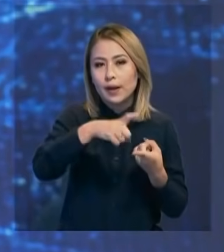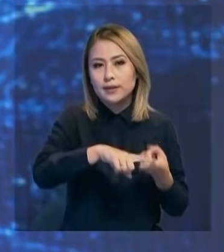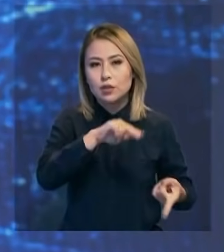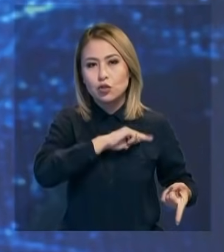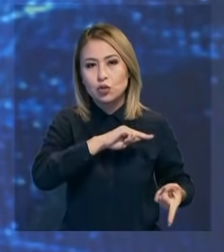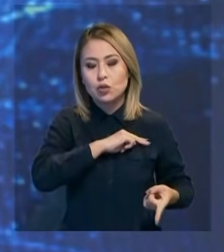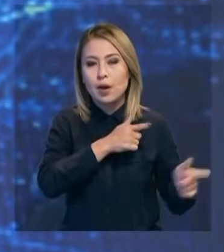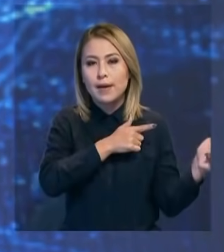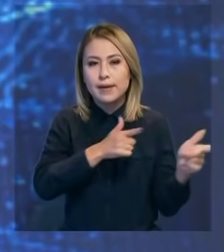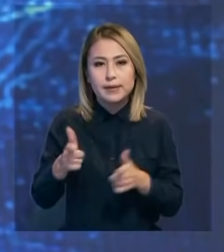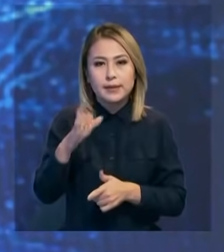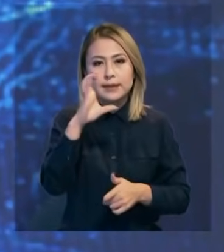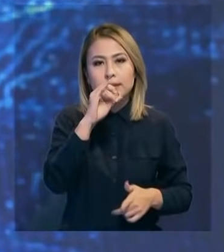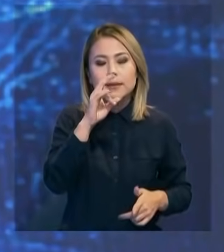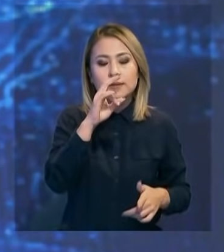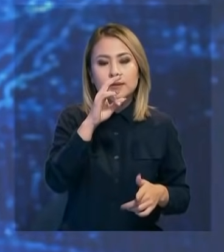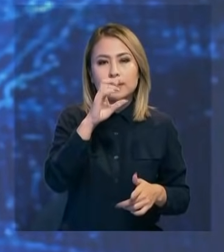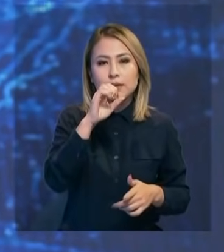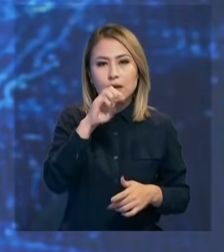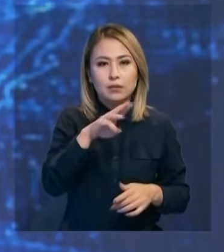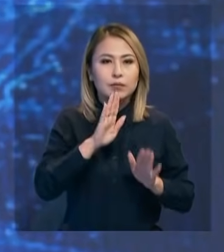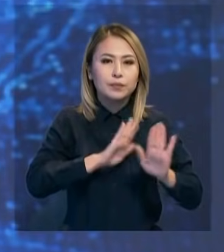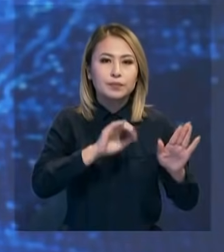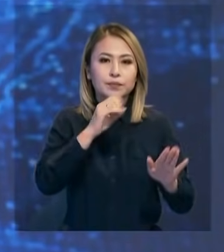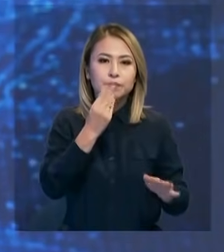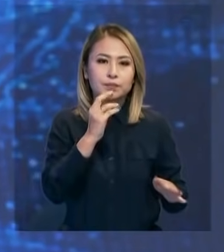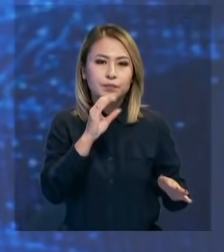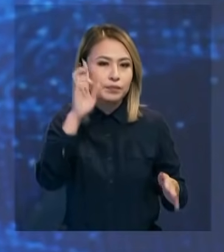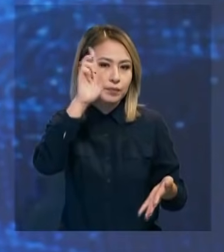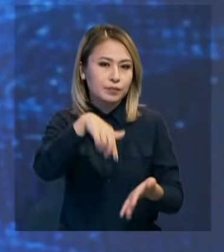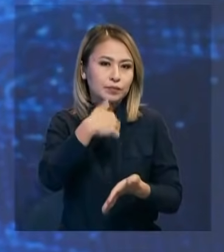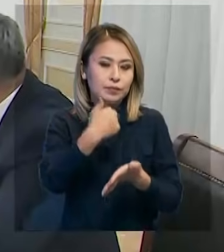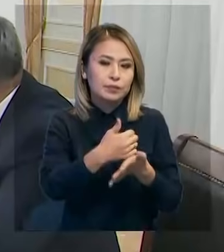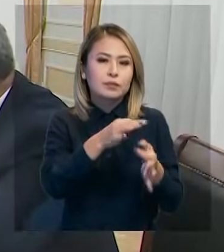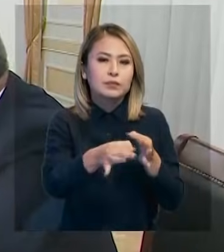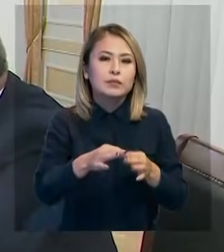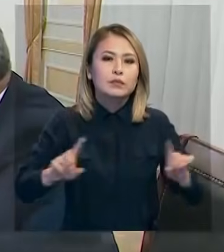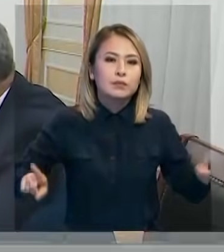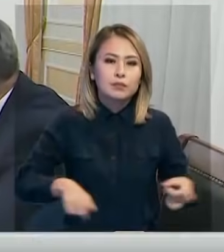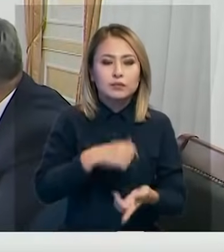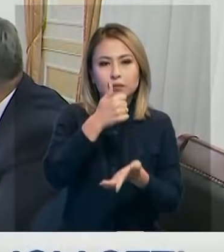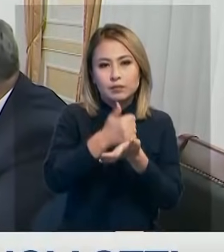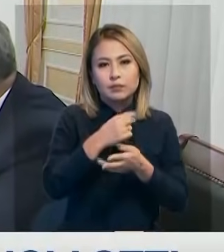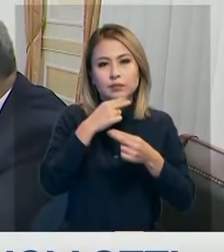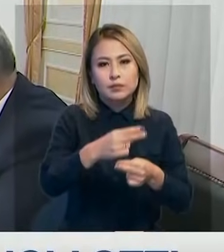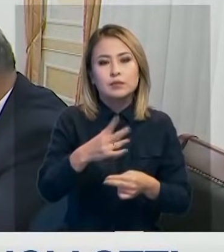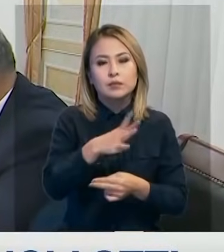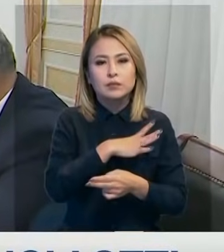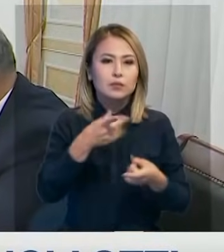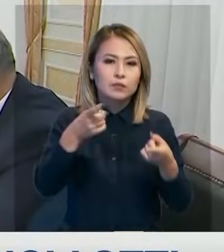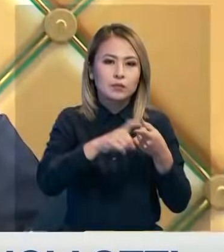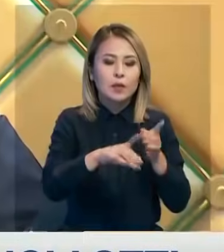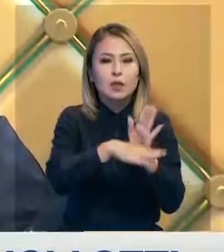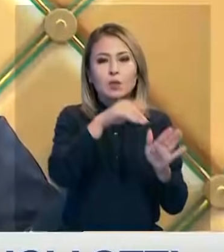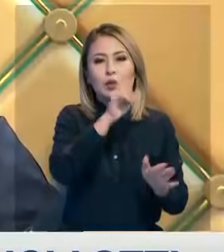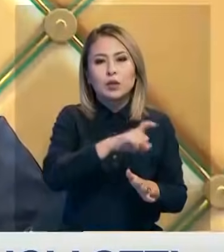өңірлерді дамытуға қатысты ұсыныстар әзірлеу. Сенат төрағасы Мәулен Әшімбаев мемлекет басшысы өңірлерді дамытуға баса мән беріп отырғанын,